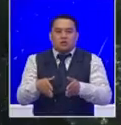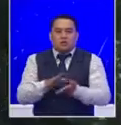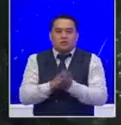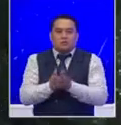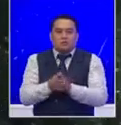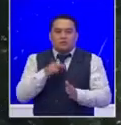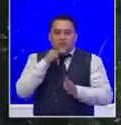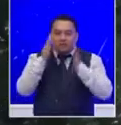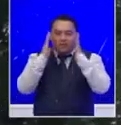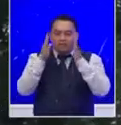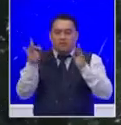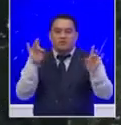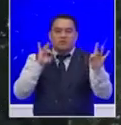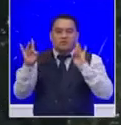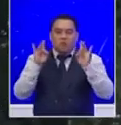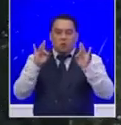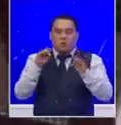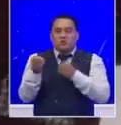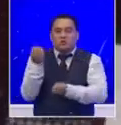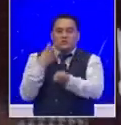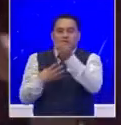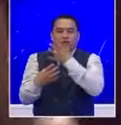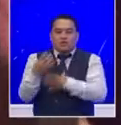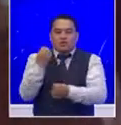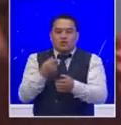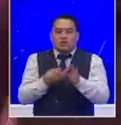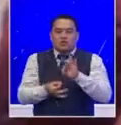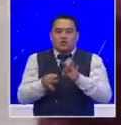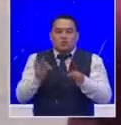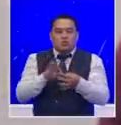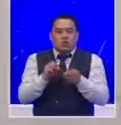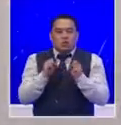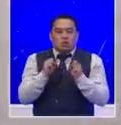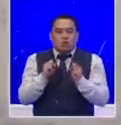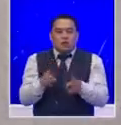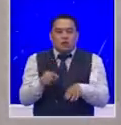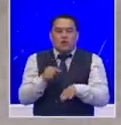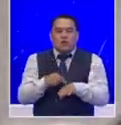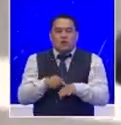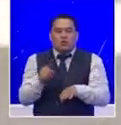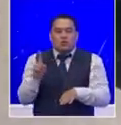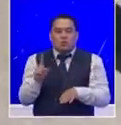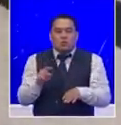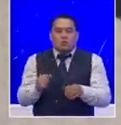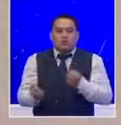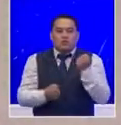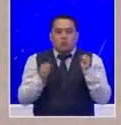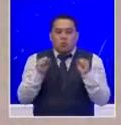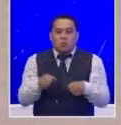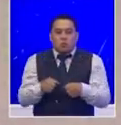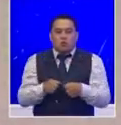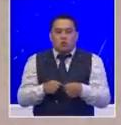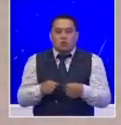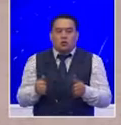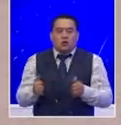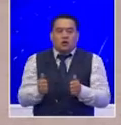Отдельное внимание к звуковым светофорам. Без них перейти проезжую часть трудно и даже опасно. Ощущение, что машина в любой момент может наехать, не